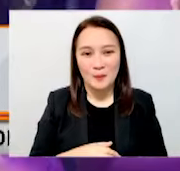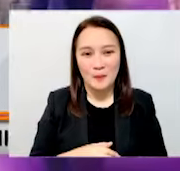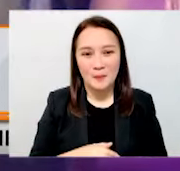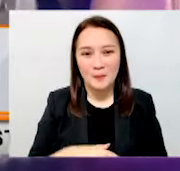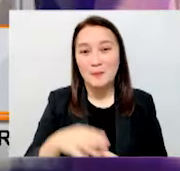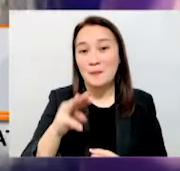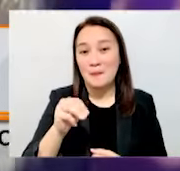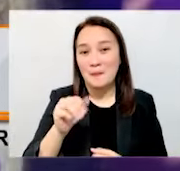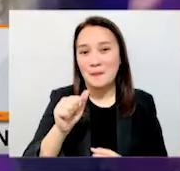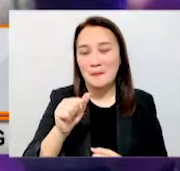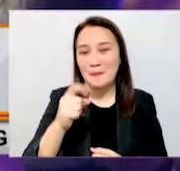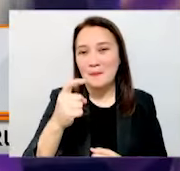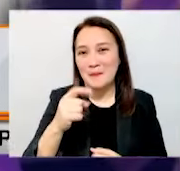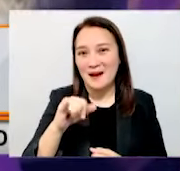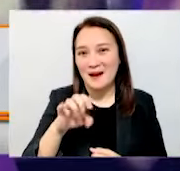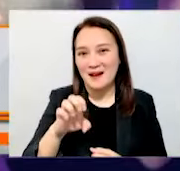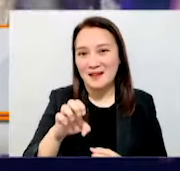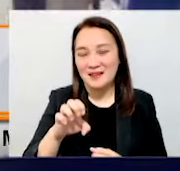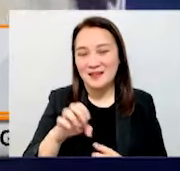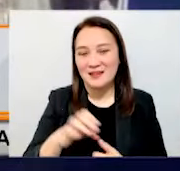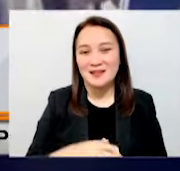Maxie.